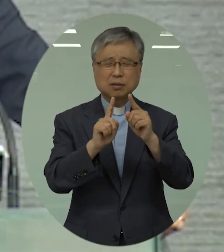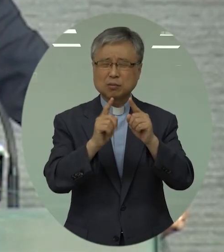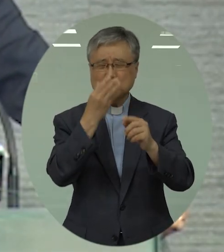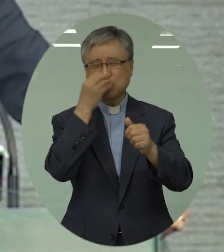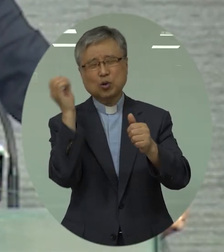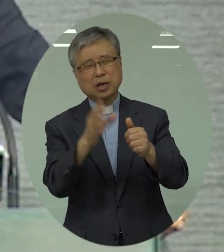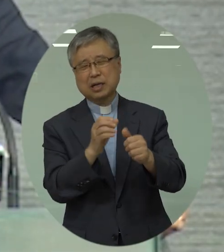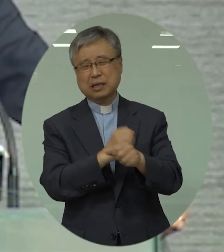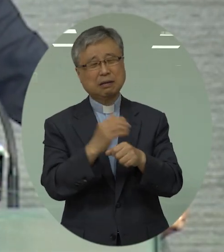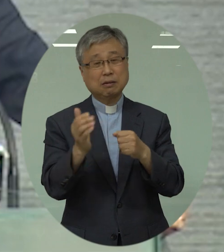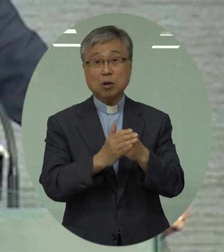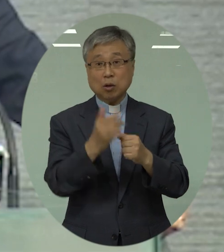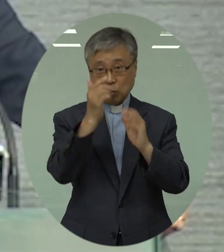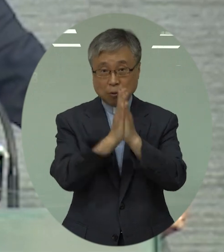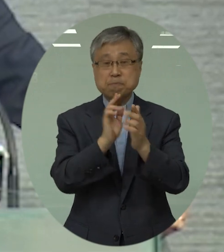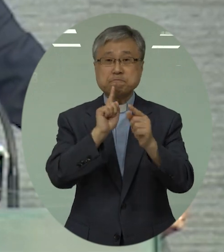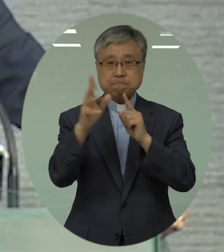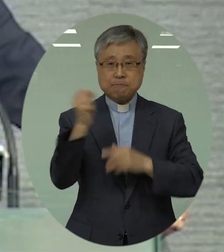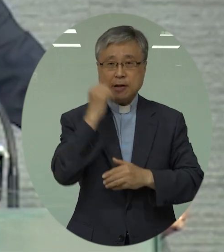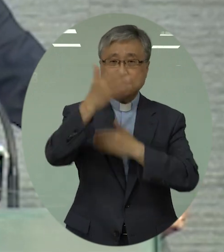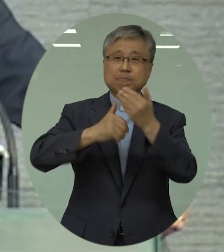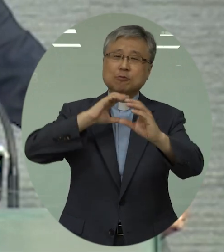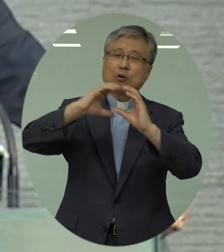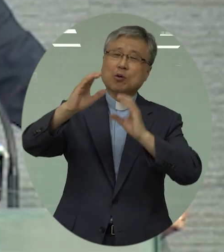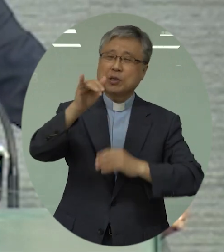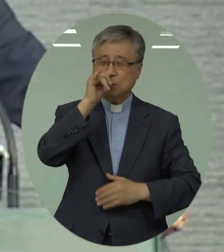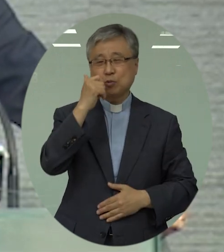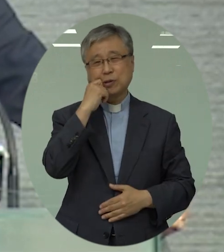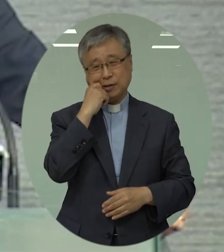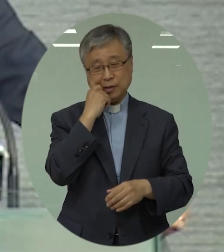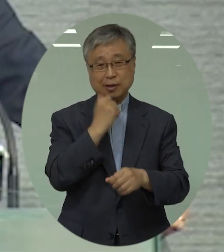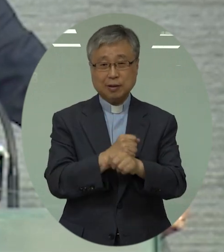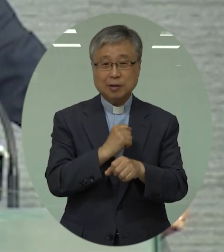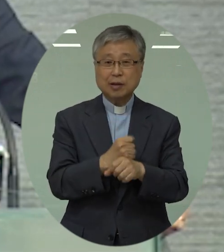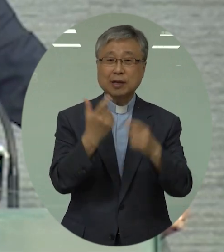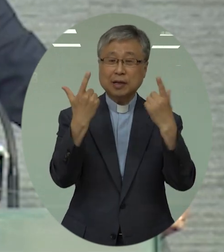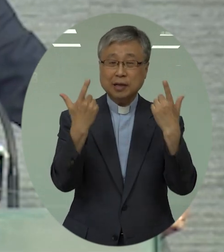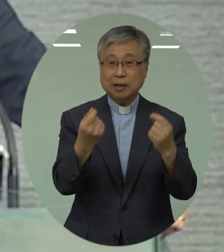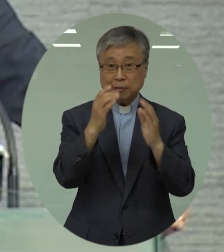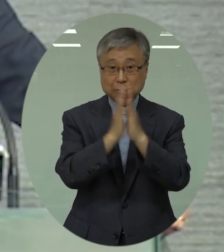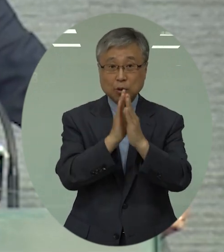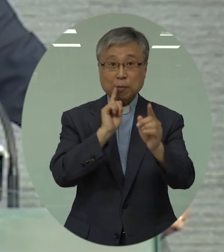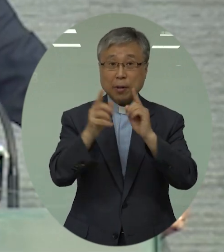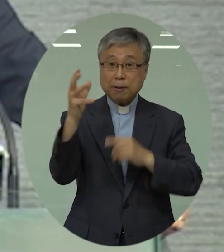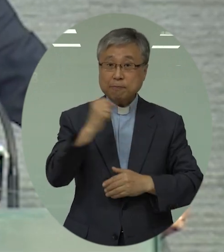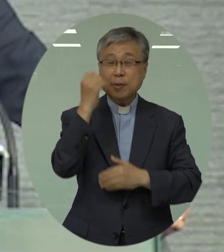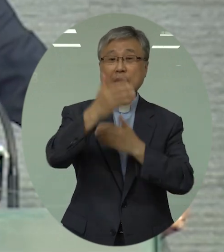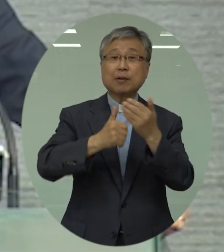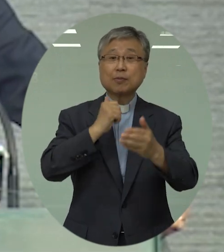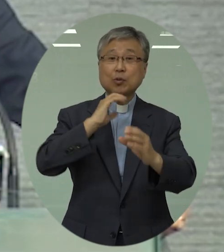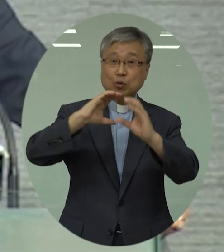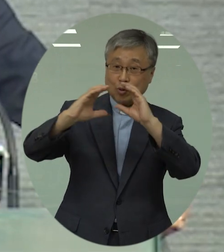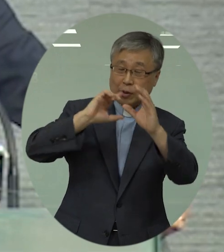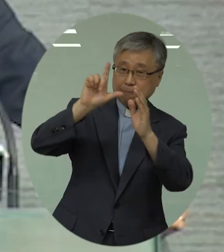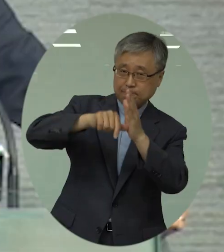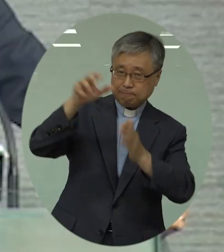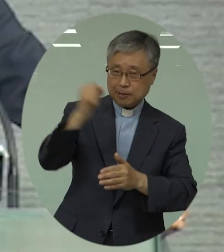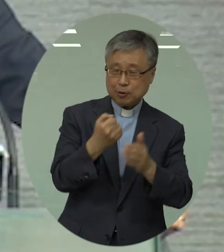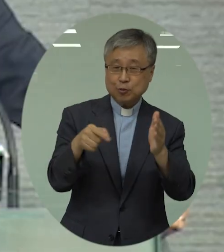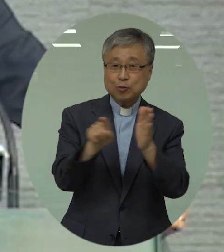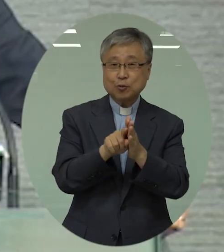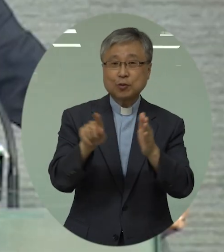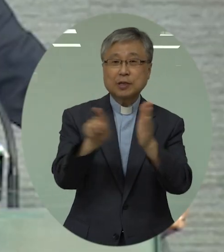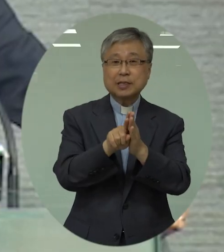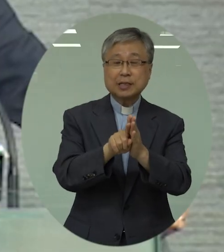거예요. 기도와 말씀으로 하나님과 소통하지 못하고 있단 말이에요. 그러니까 이렇게 기도와 말씀으로 하나님과 소통하는 시간을 가리켜서 우리